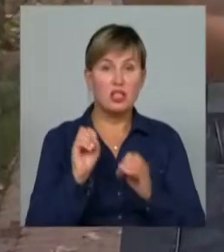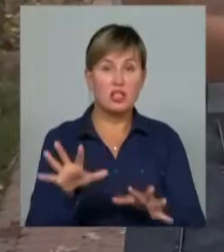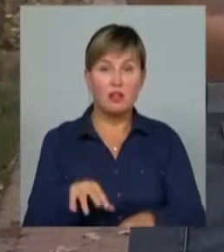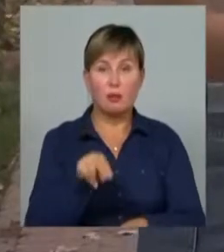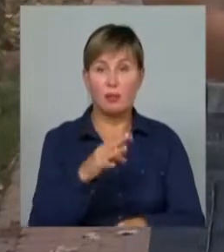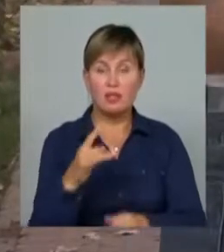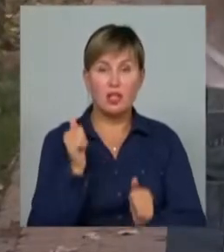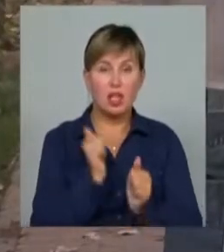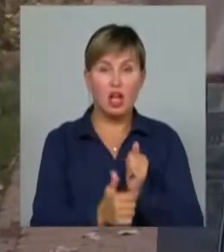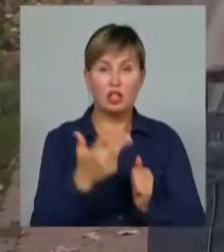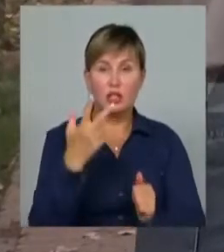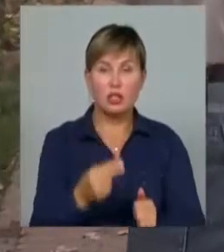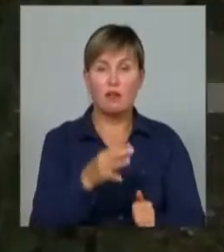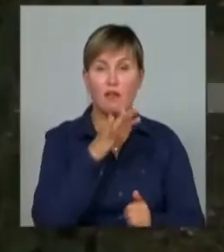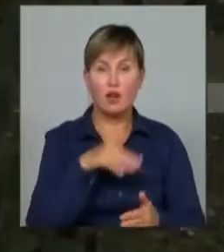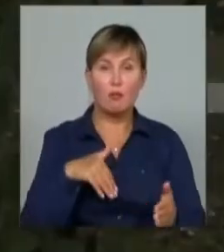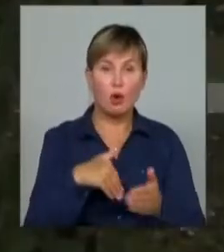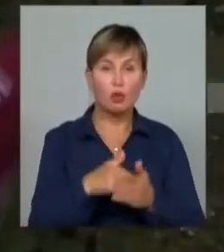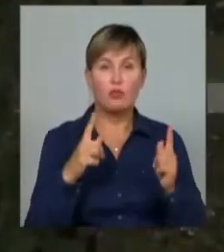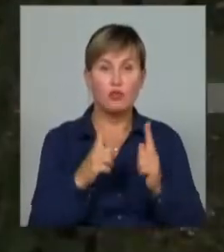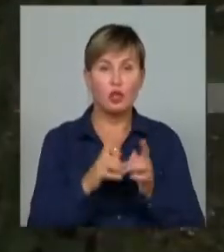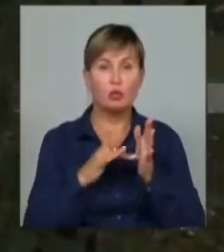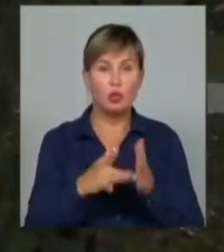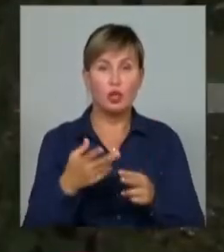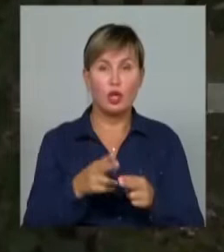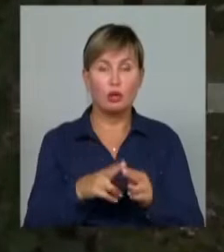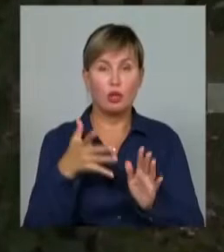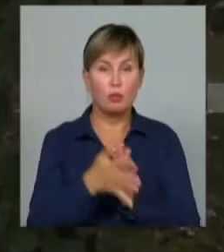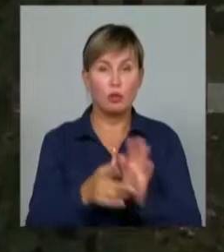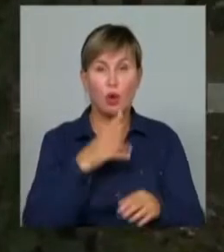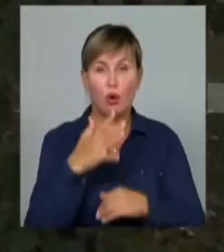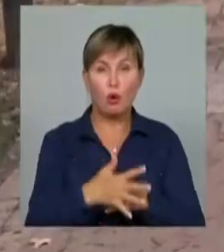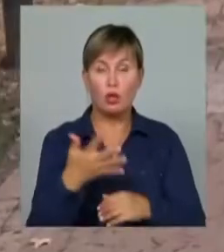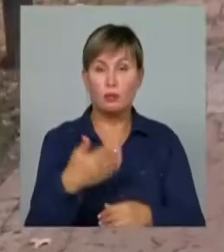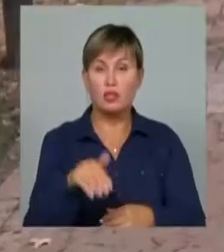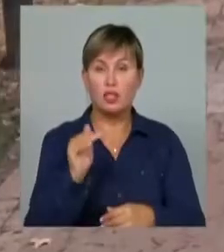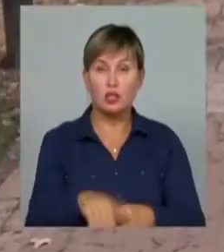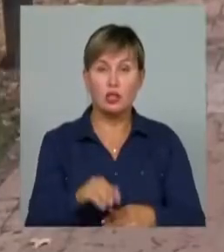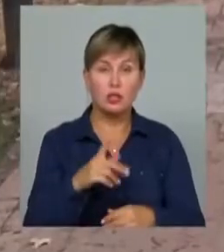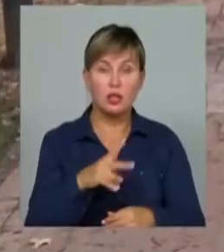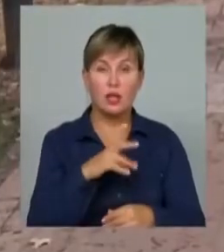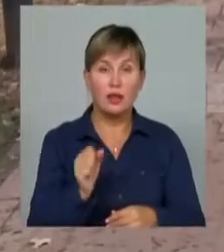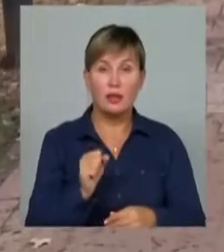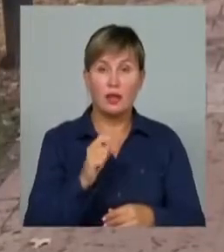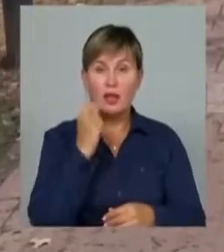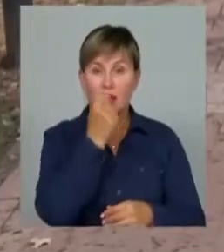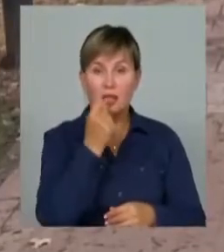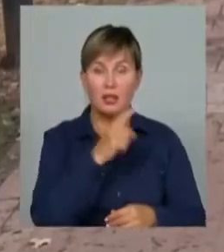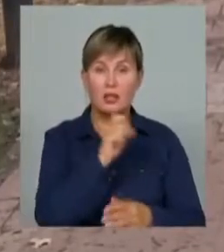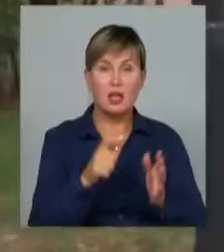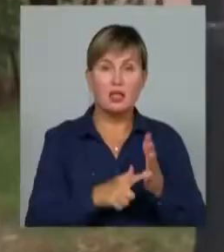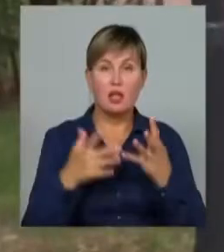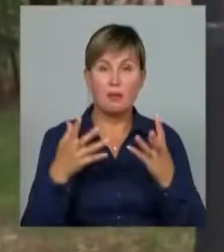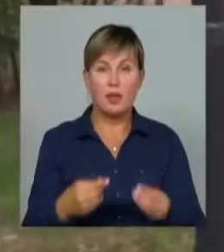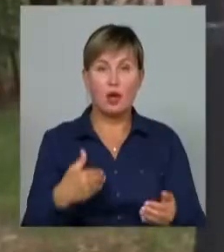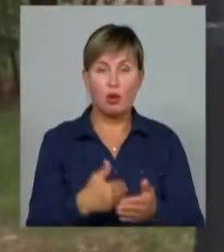ПЦР-тест каждые 3 дня. Во время отпуска он встретил туристов, которые потратили около 50 тысяч тенге на тесты за 7 дней отпуска. К